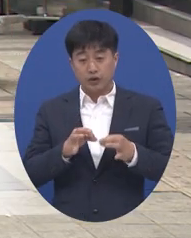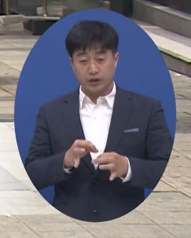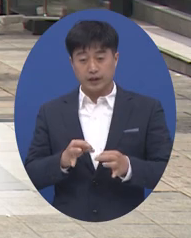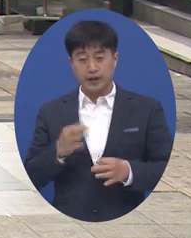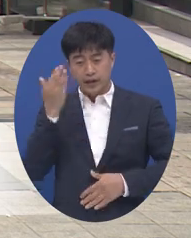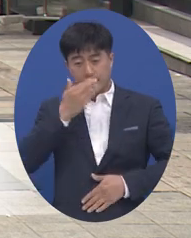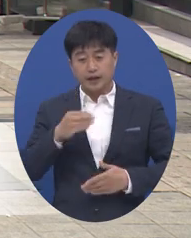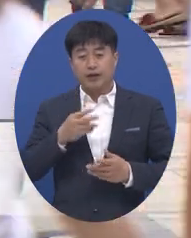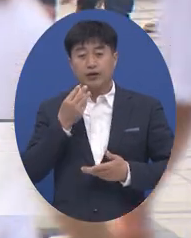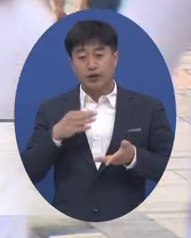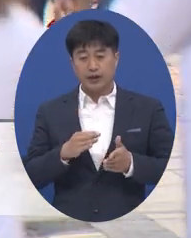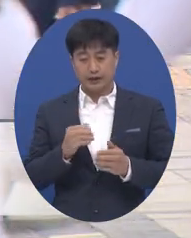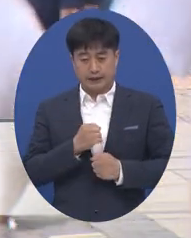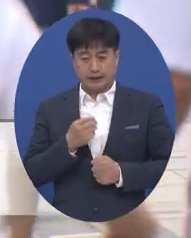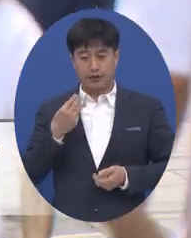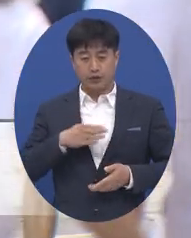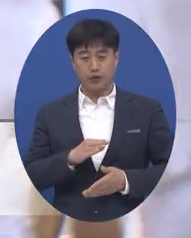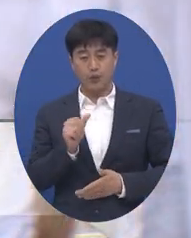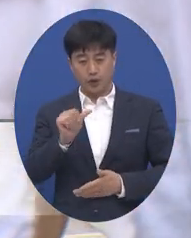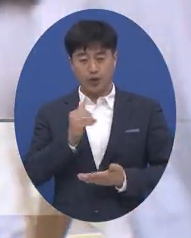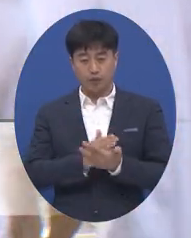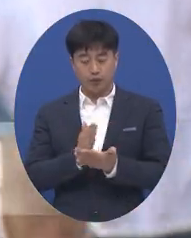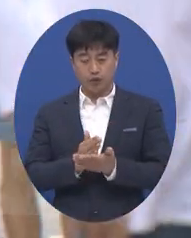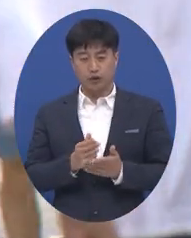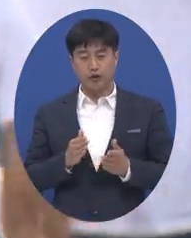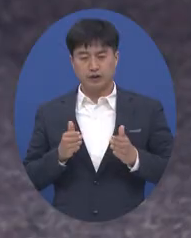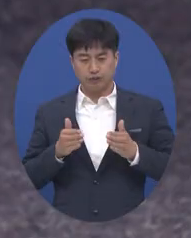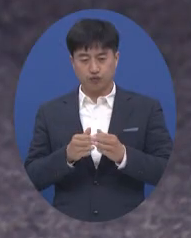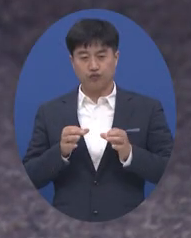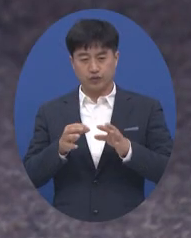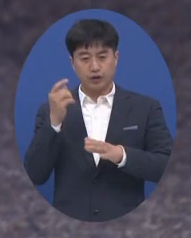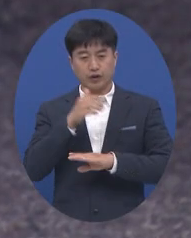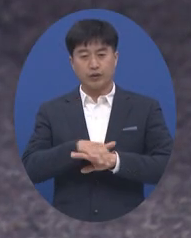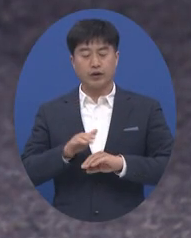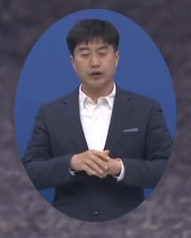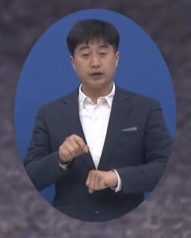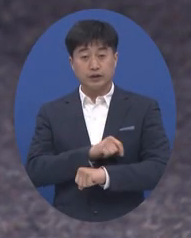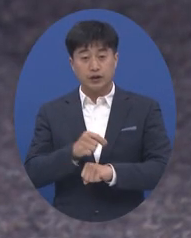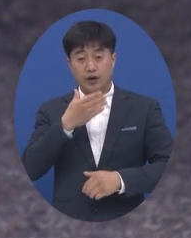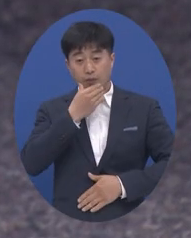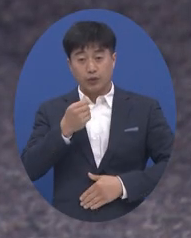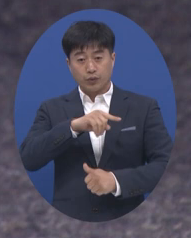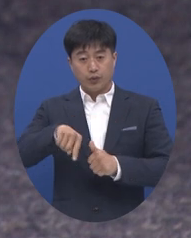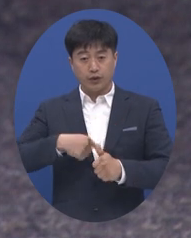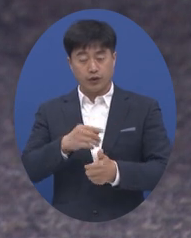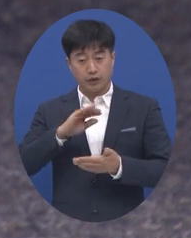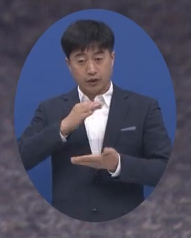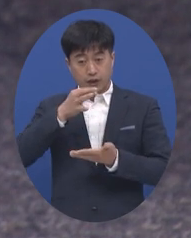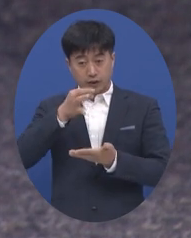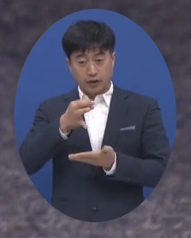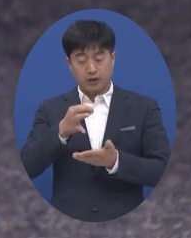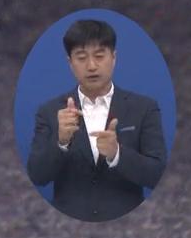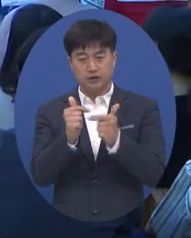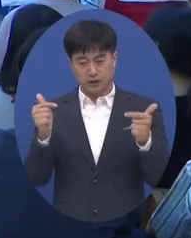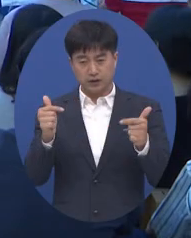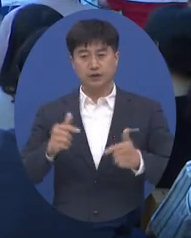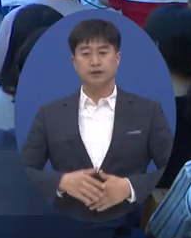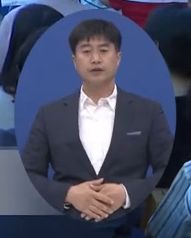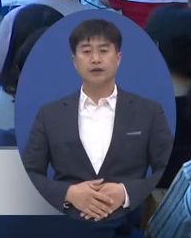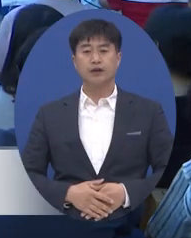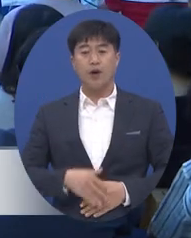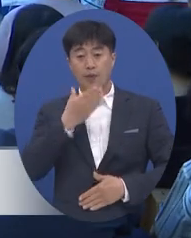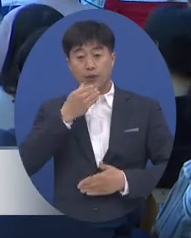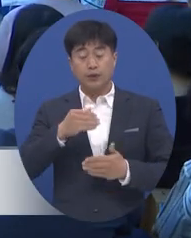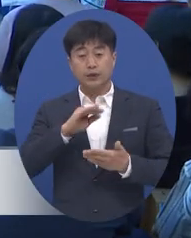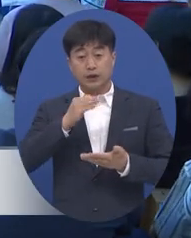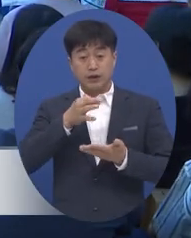경기, 안전한 경기 등 5대 분야에 중점 투자할 계획. 특히 복지와 환경 예산의 증가가 두드러집니다.